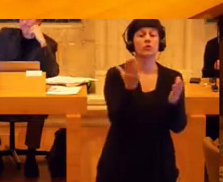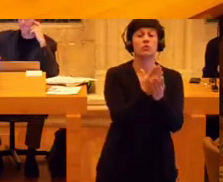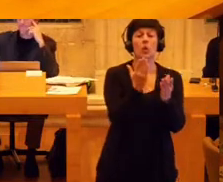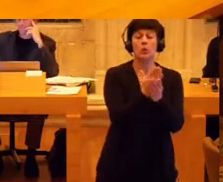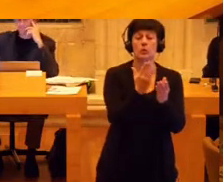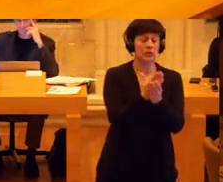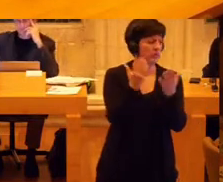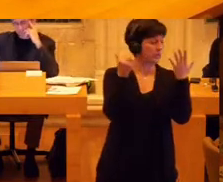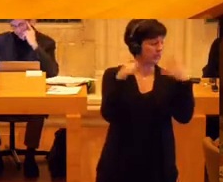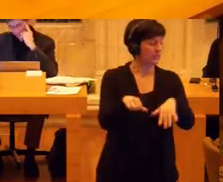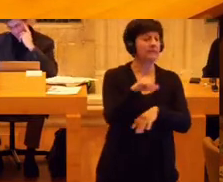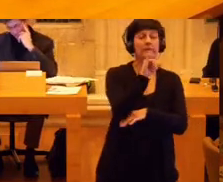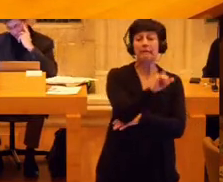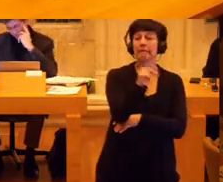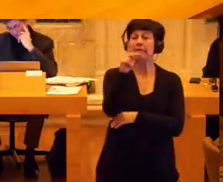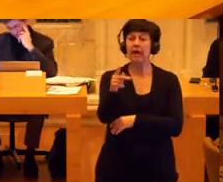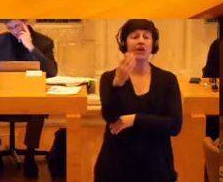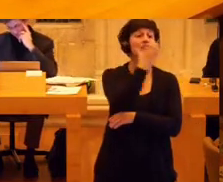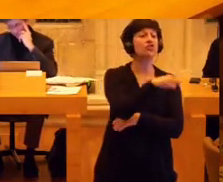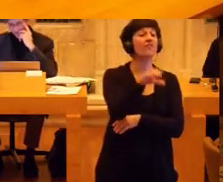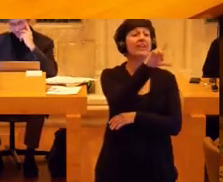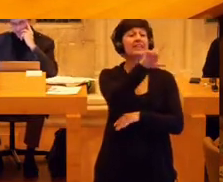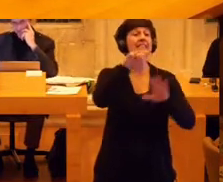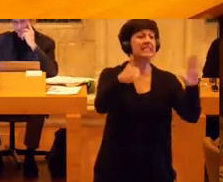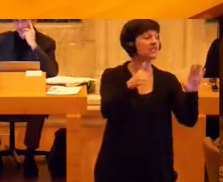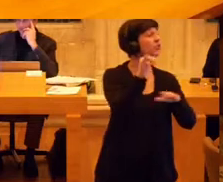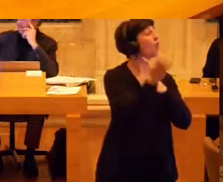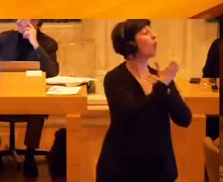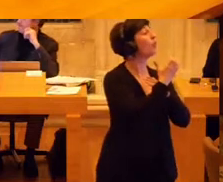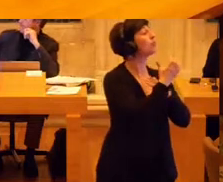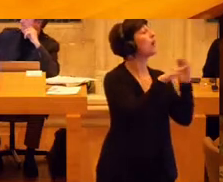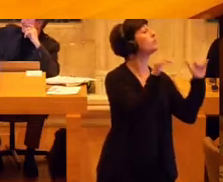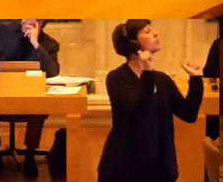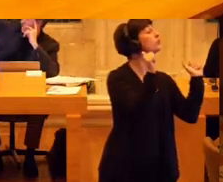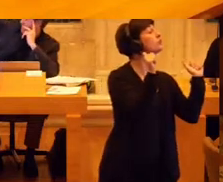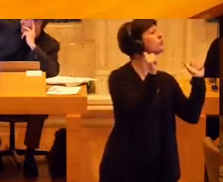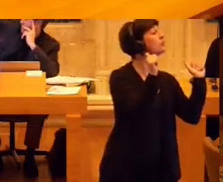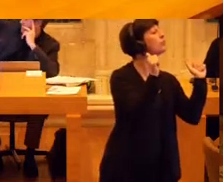La IK 126, qui est contre ? Abstention.